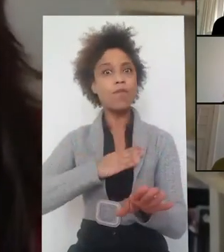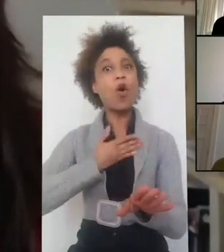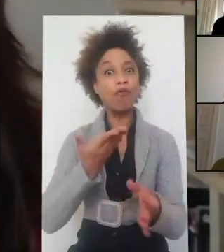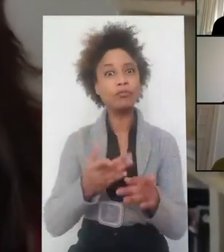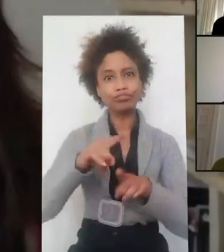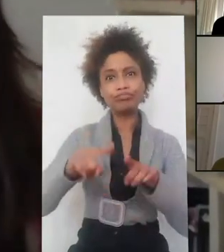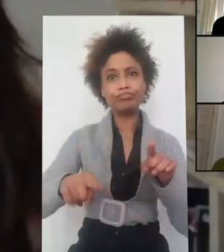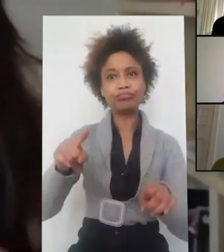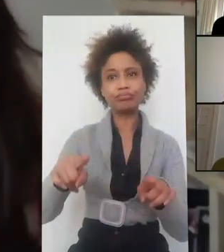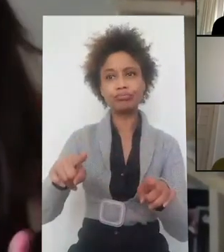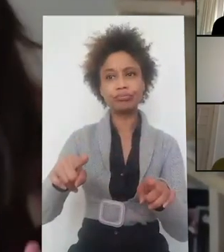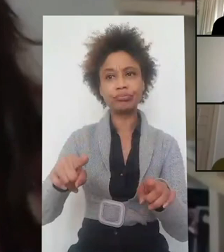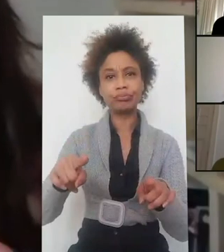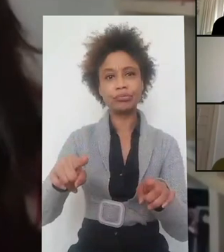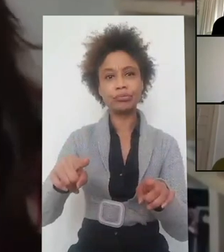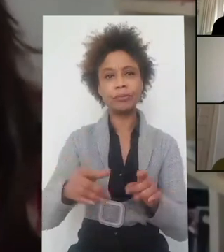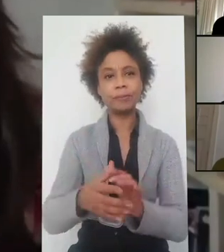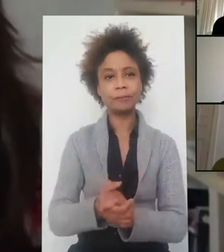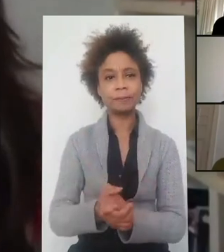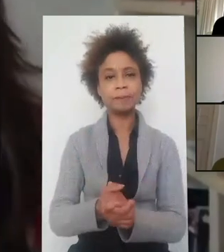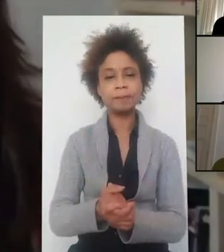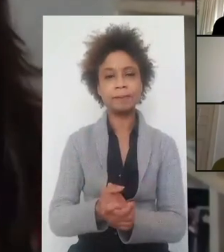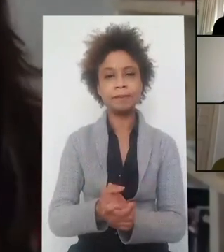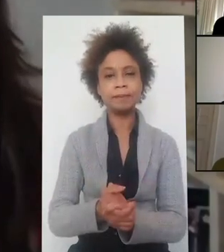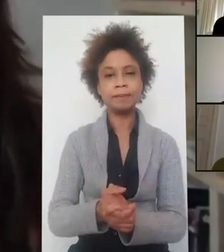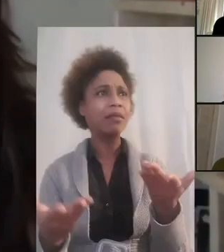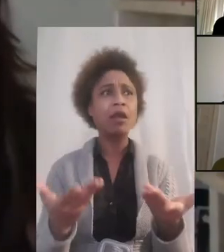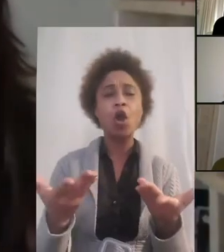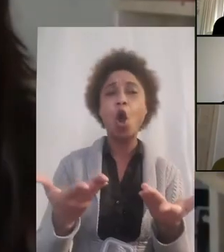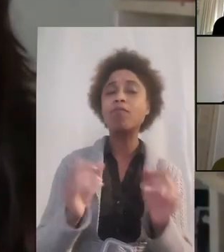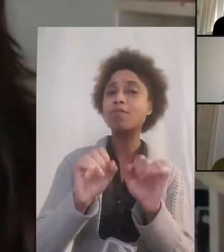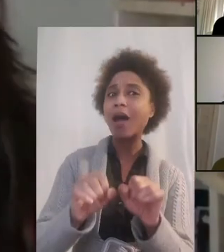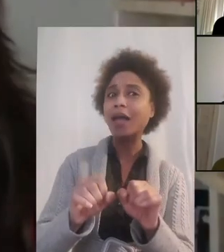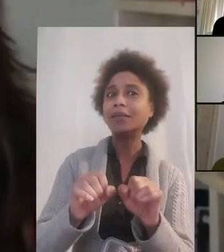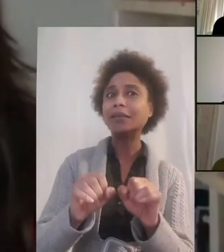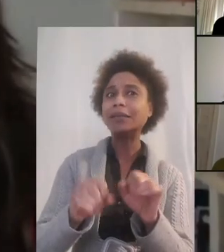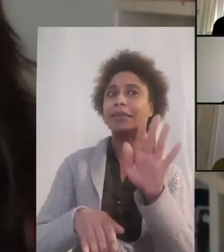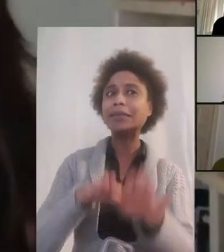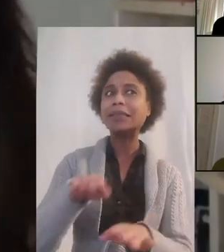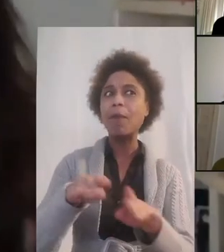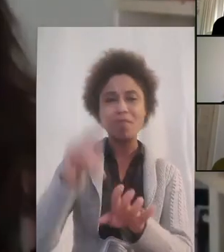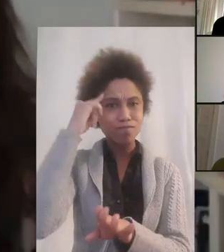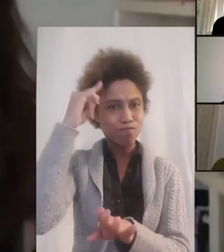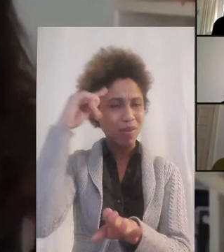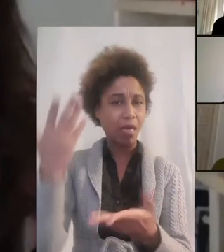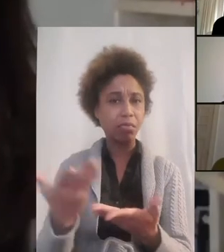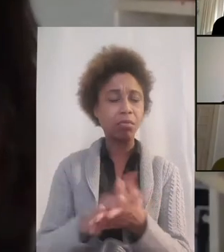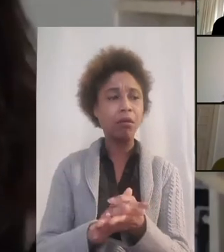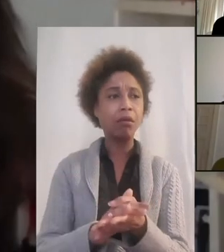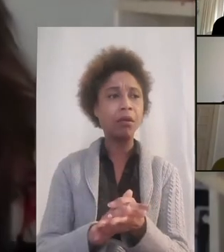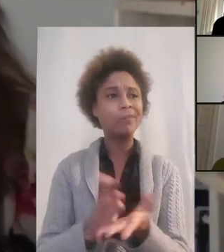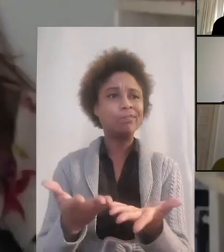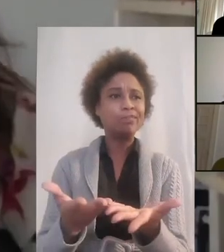Als daar vanuit de overheid ook bepaalde, nou, wellicht al voorlichting of een bepaald stappenplan. Of we maken zelf heel